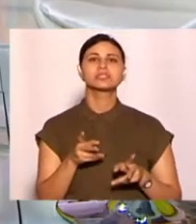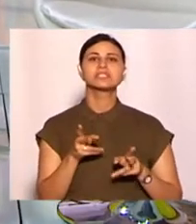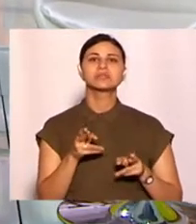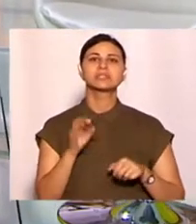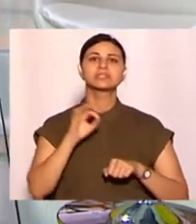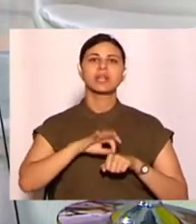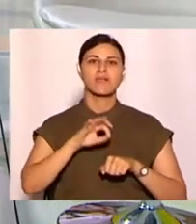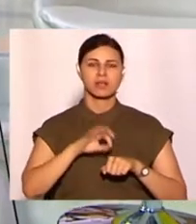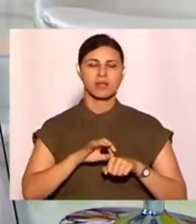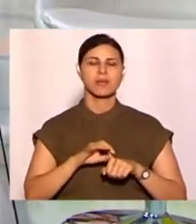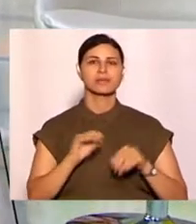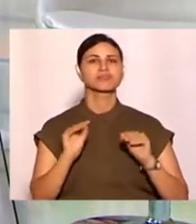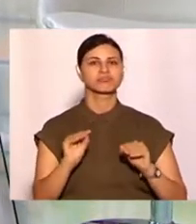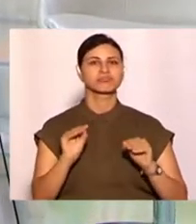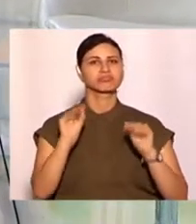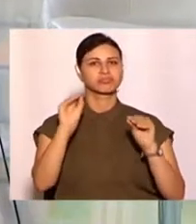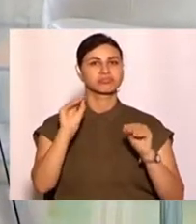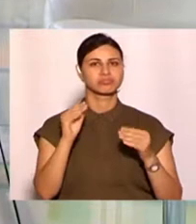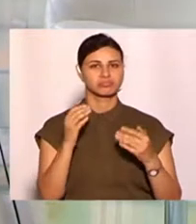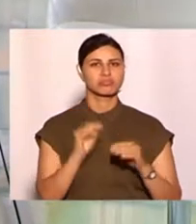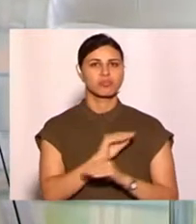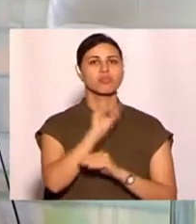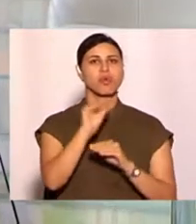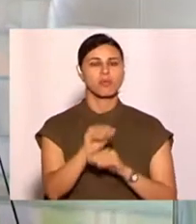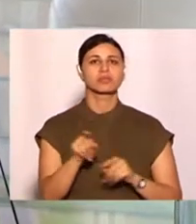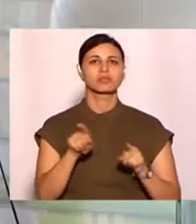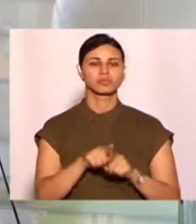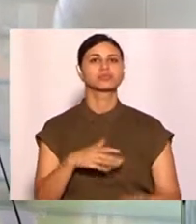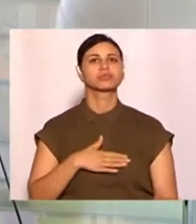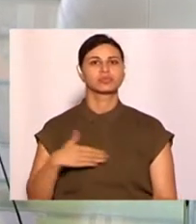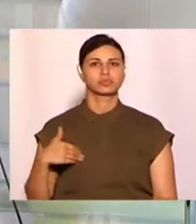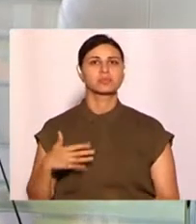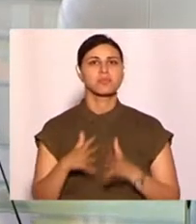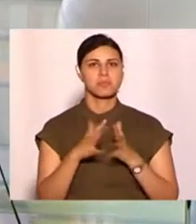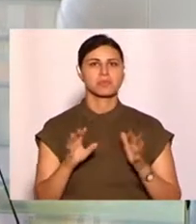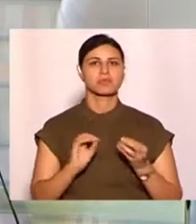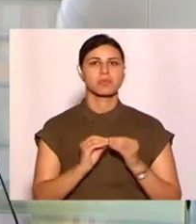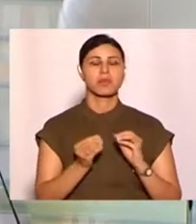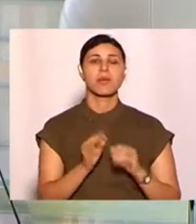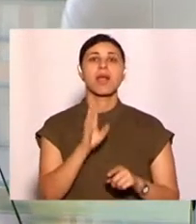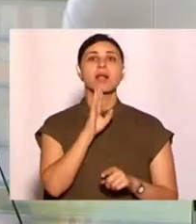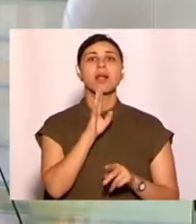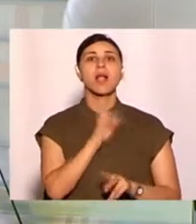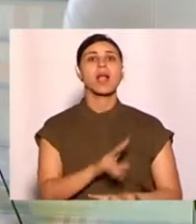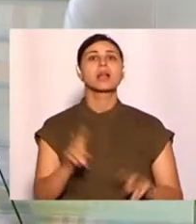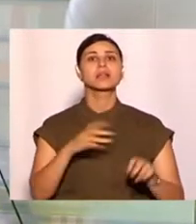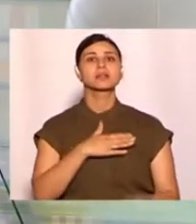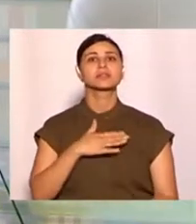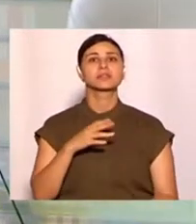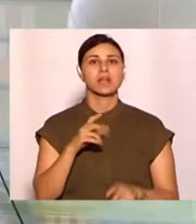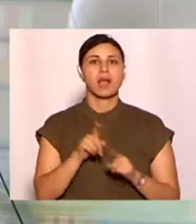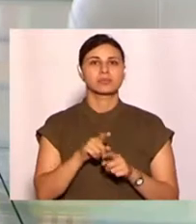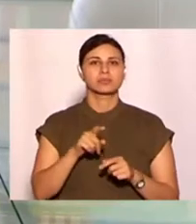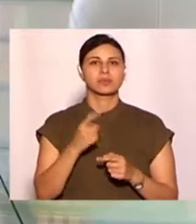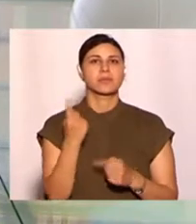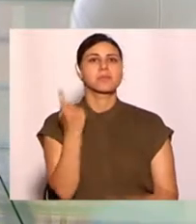დაავადებების რიცხვი ზოგადად იზრდება და გამონაკლისი არ არის სარძევე ჯირკვალი. უფრო მეტიც, ქალის სიმსივნურ პათოლოგიებს შორის ლიდერ